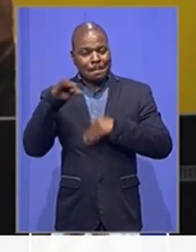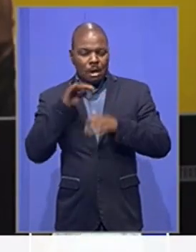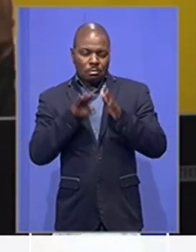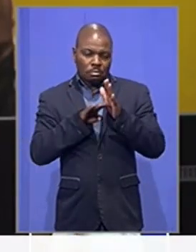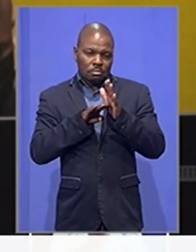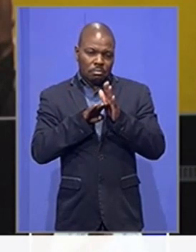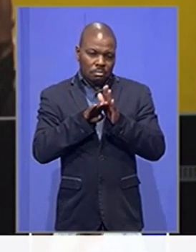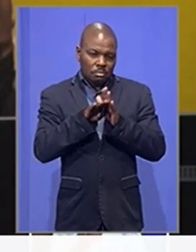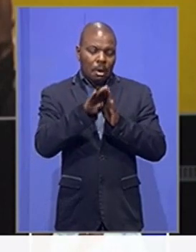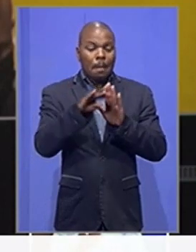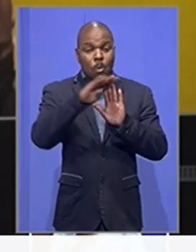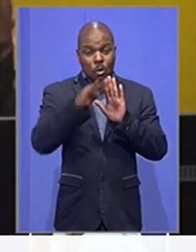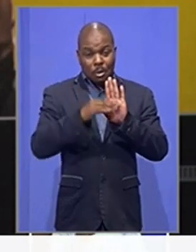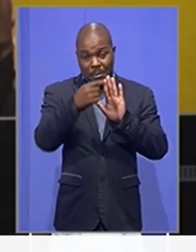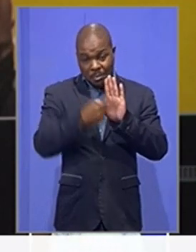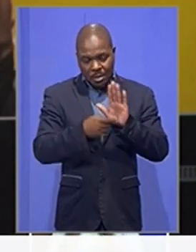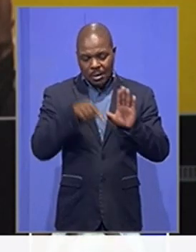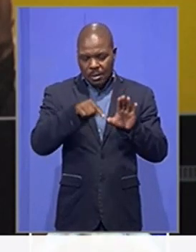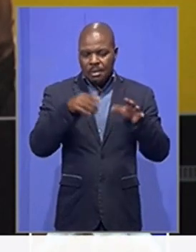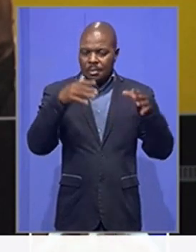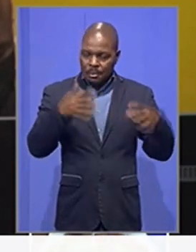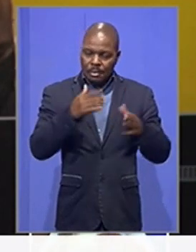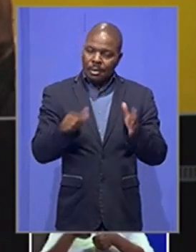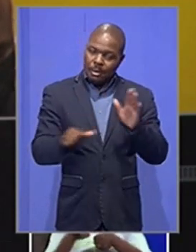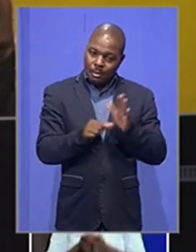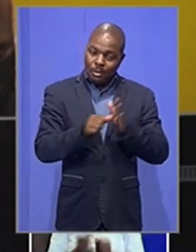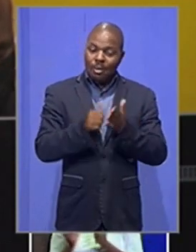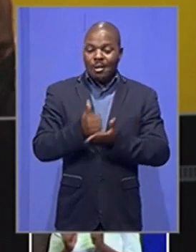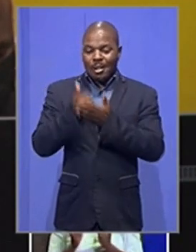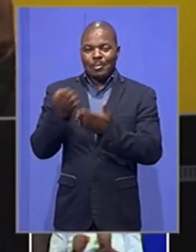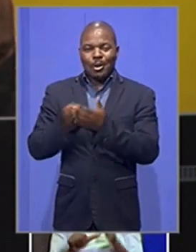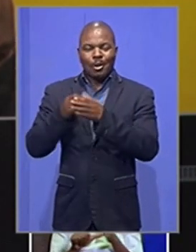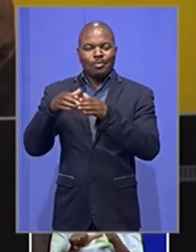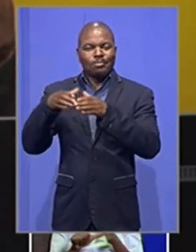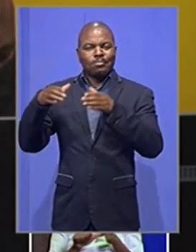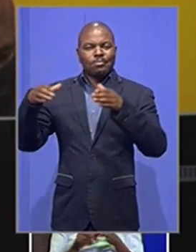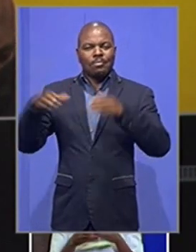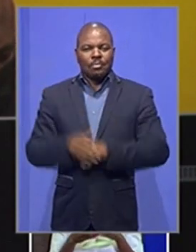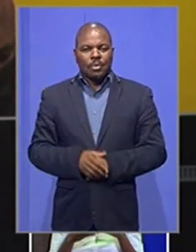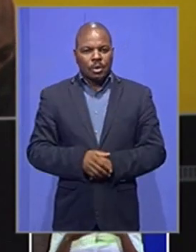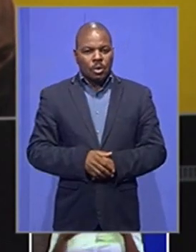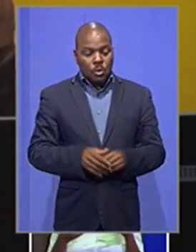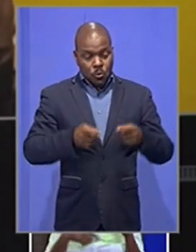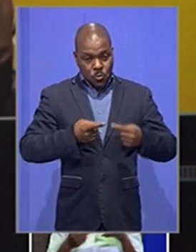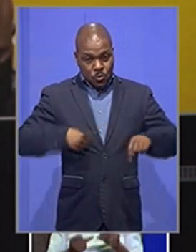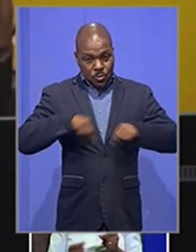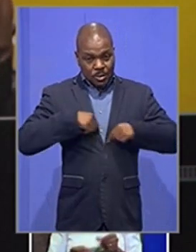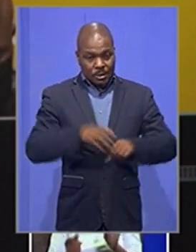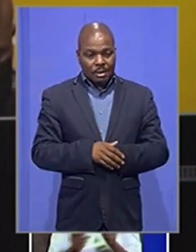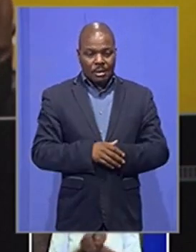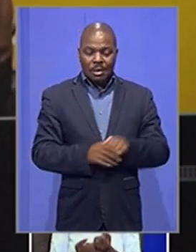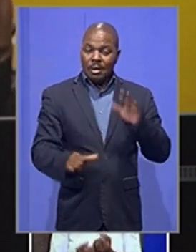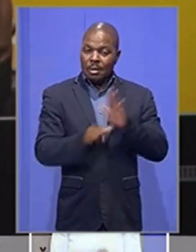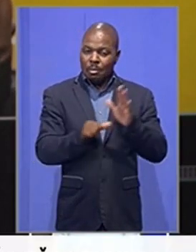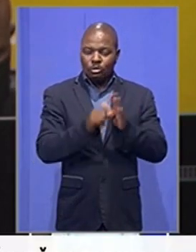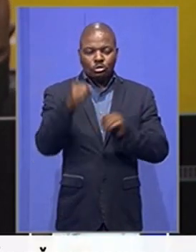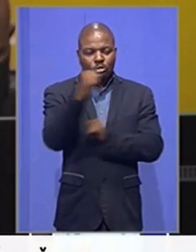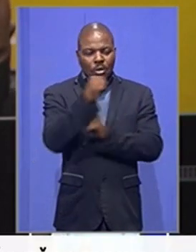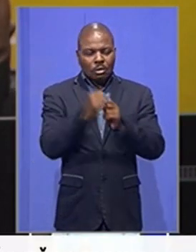program remains essential to growth. We are accelerating implementation of critical structural